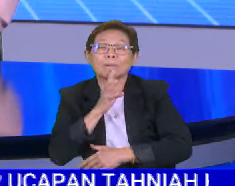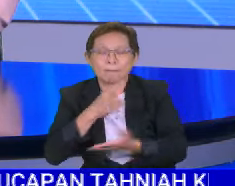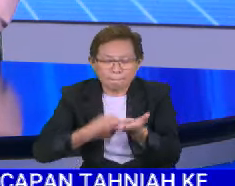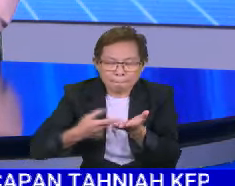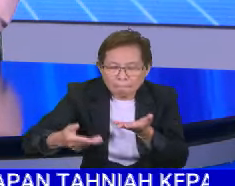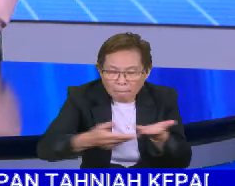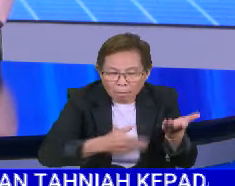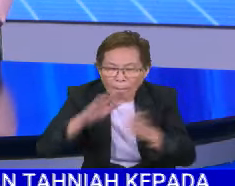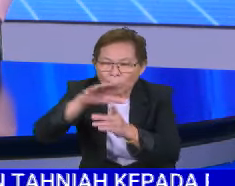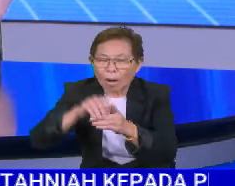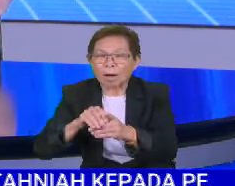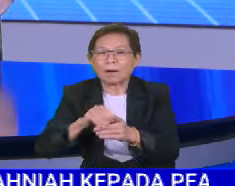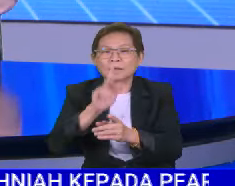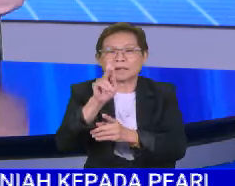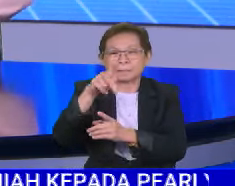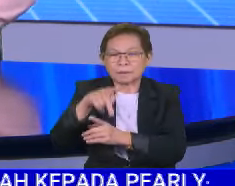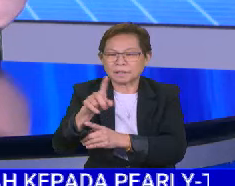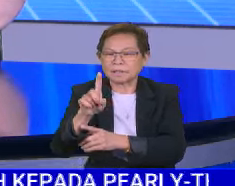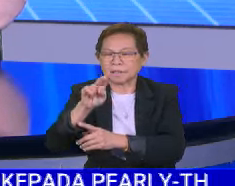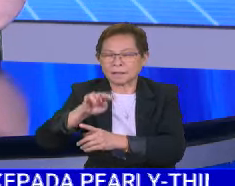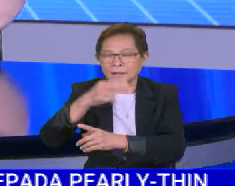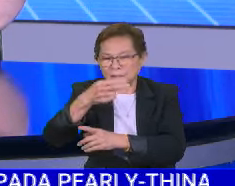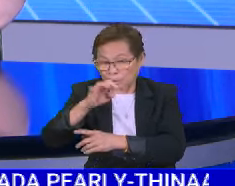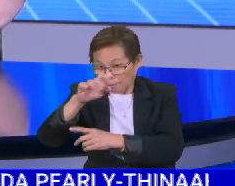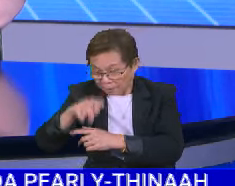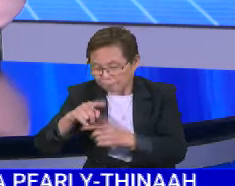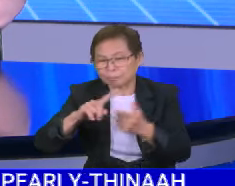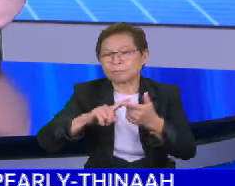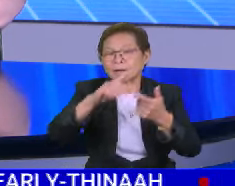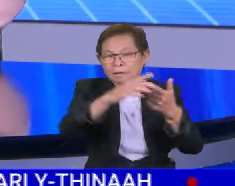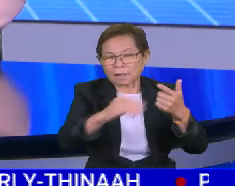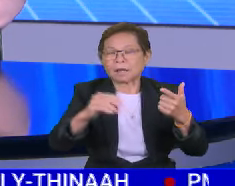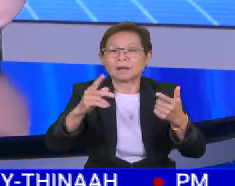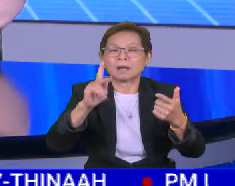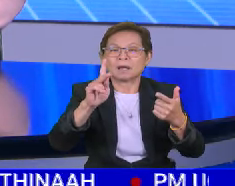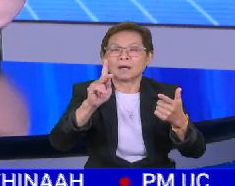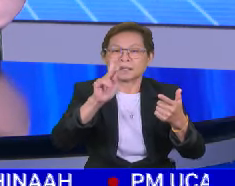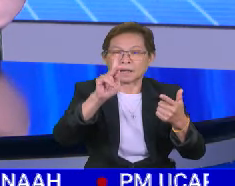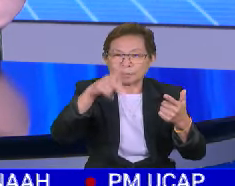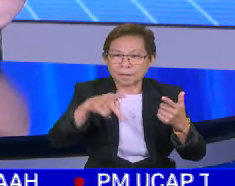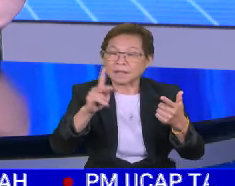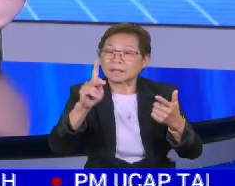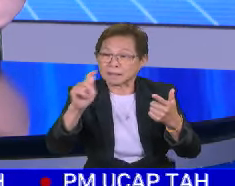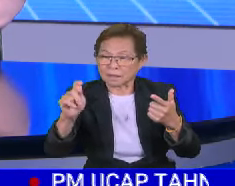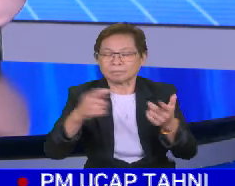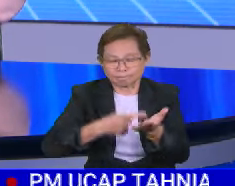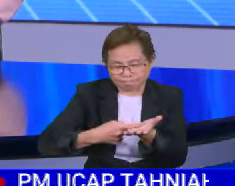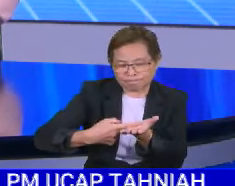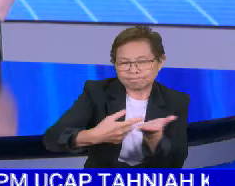perbincangan melibatkan Kementerian Perdagangan Dalam Negeri dan Hal Ehwal Pengguna serta Kementerian Perumahan dan Kerajaan